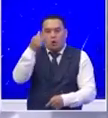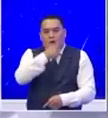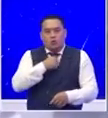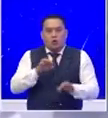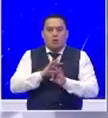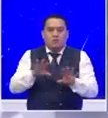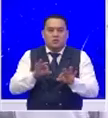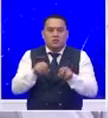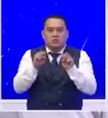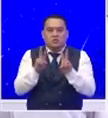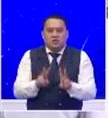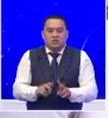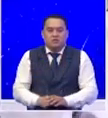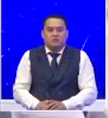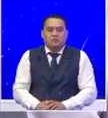поясняют специалисты.